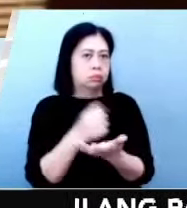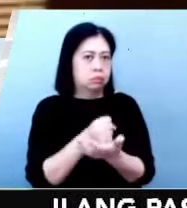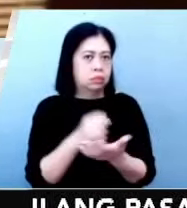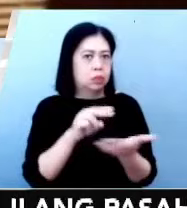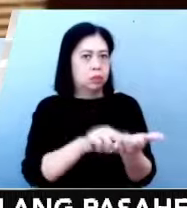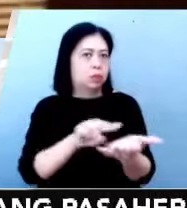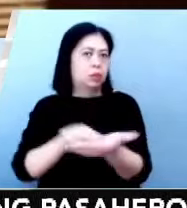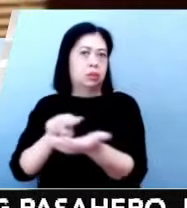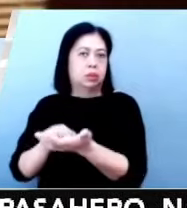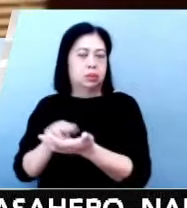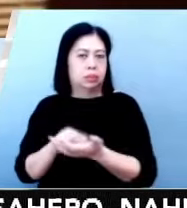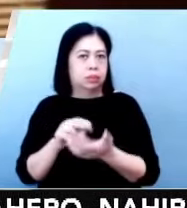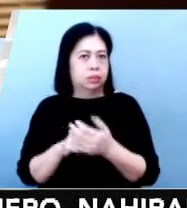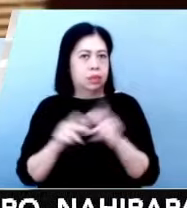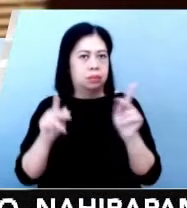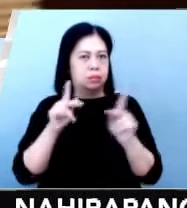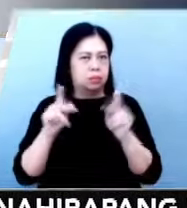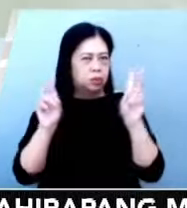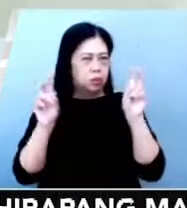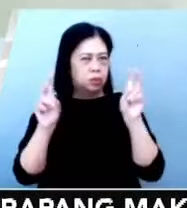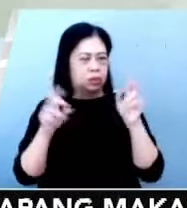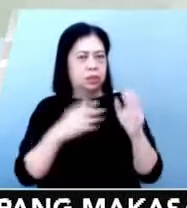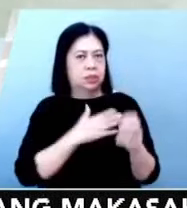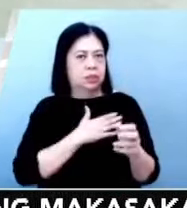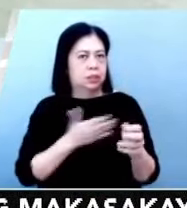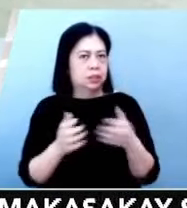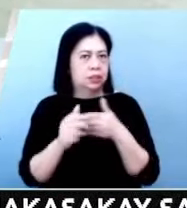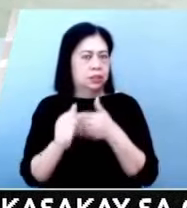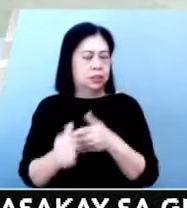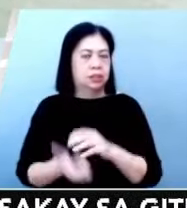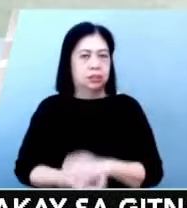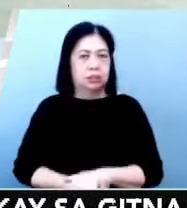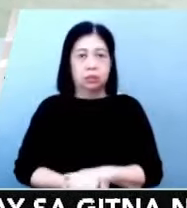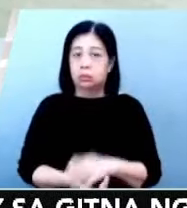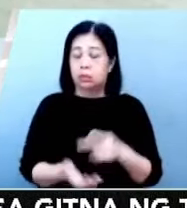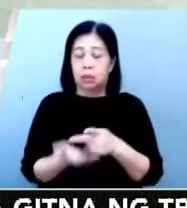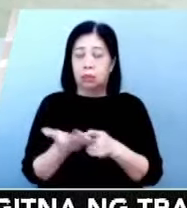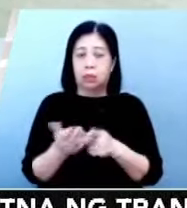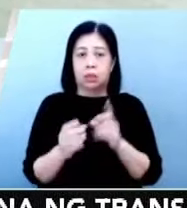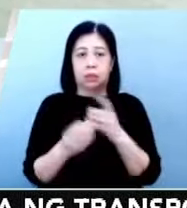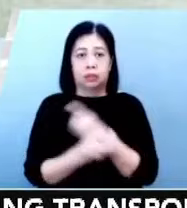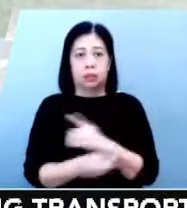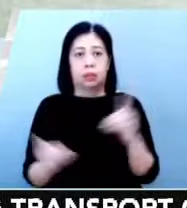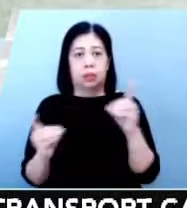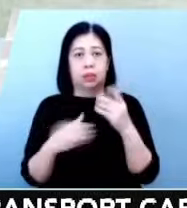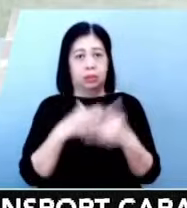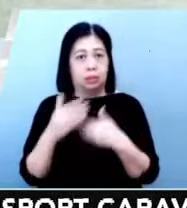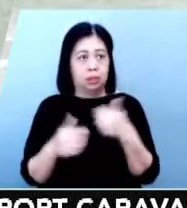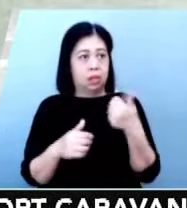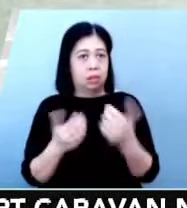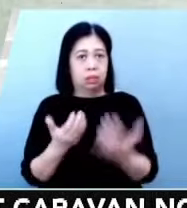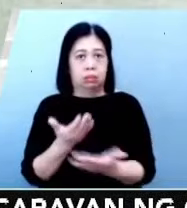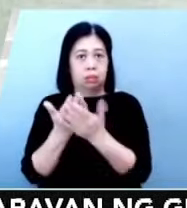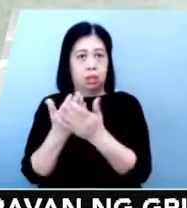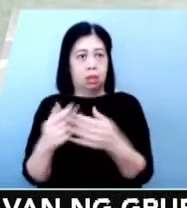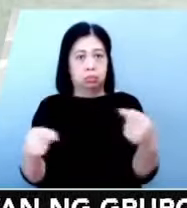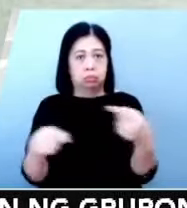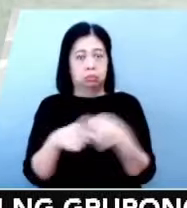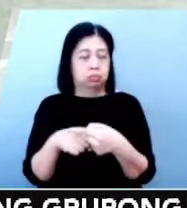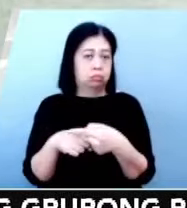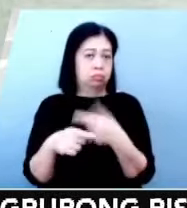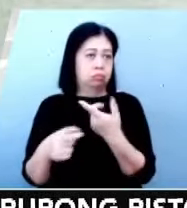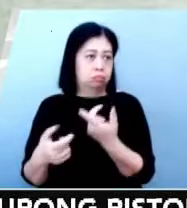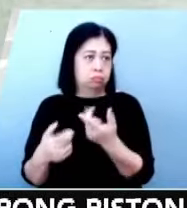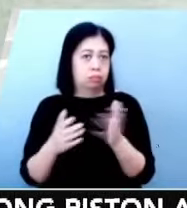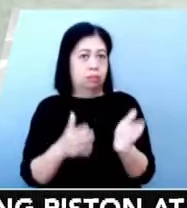ng people's initiative. That's part of democratic process. Anybody can file and oppose the movement. And at the